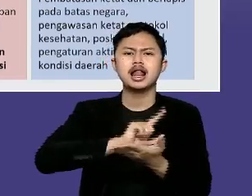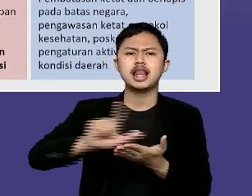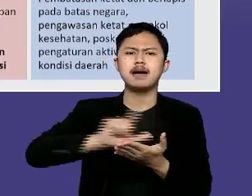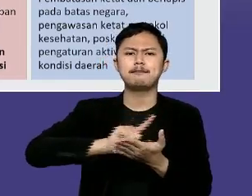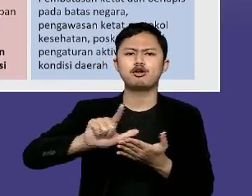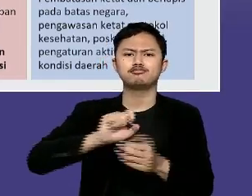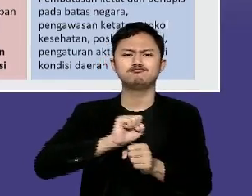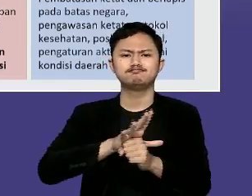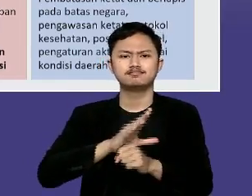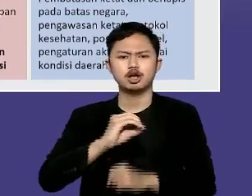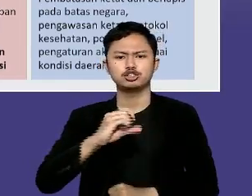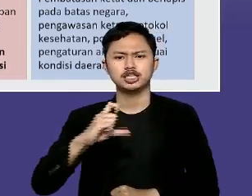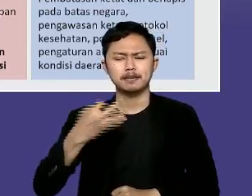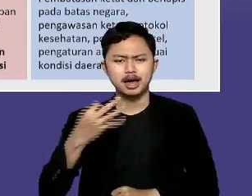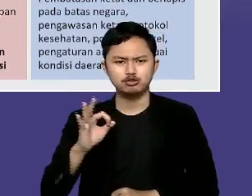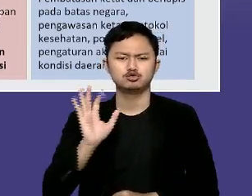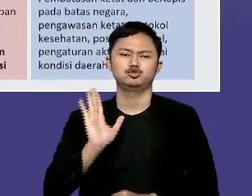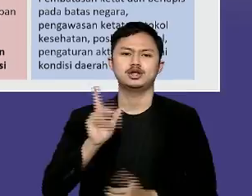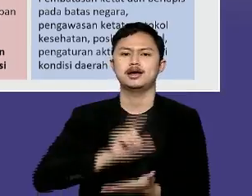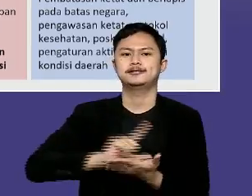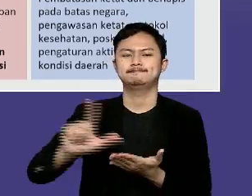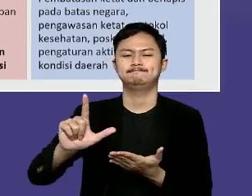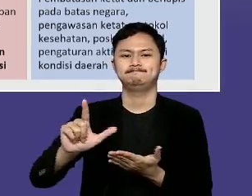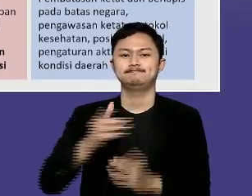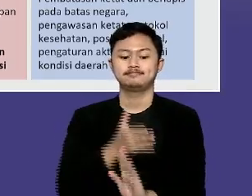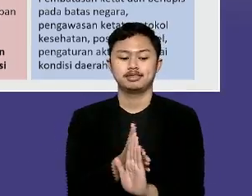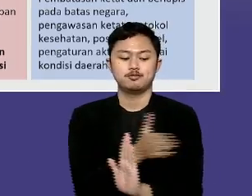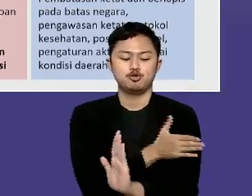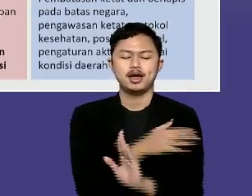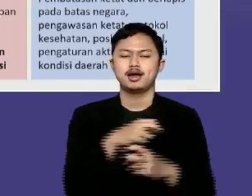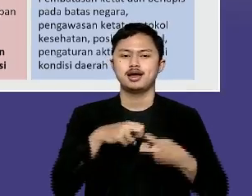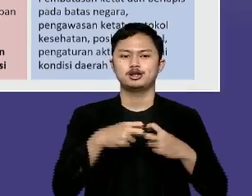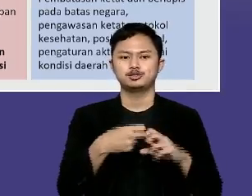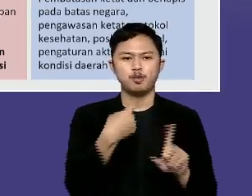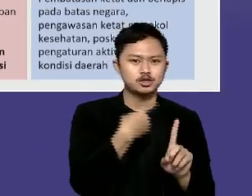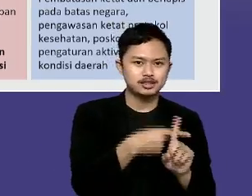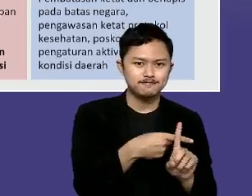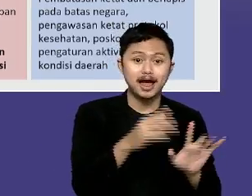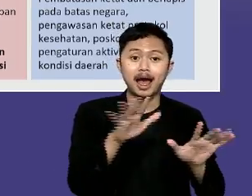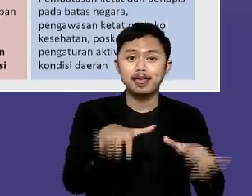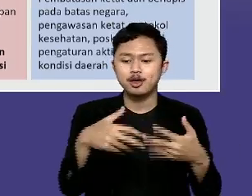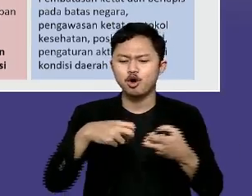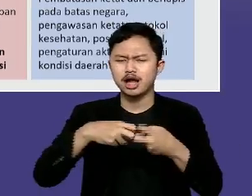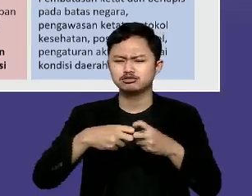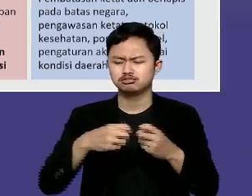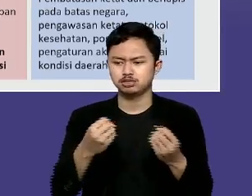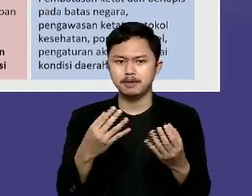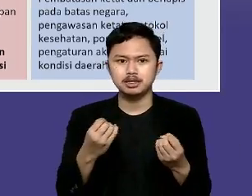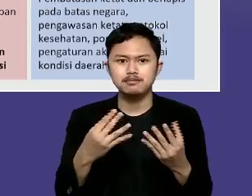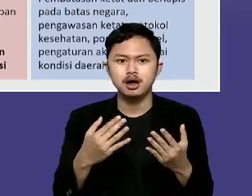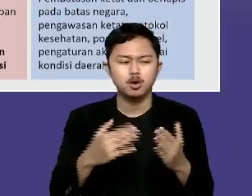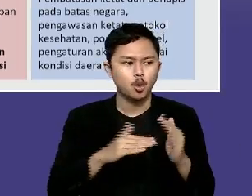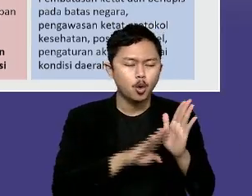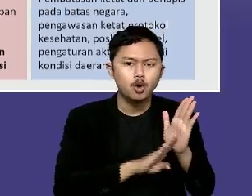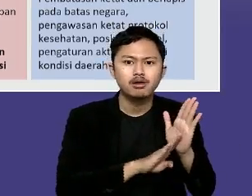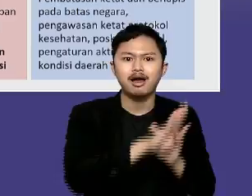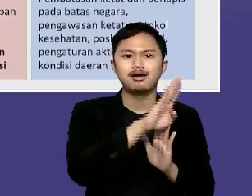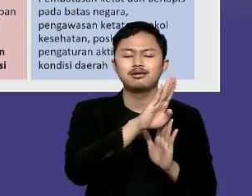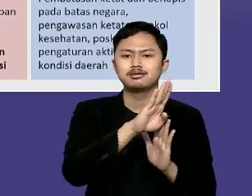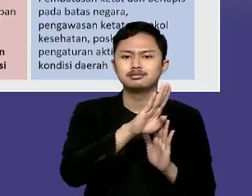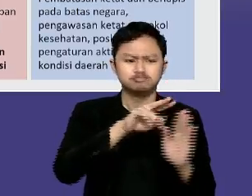temuan kasus varian ini ketika kasus positif dan kematiannya mengalami kenaikan yang cukup